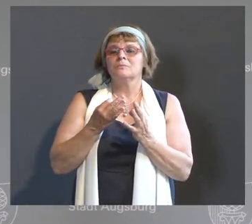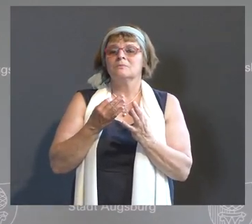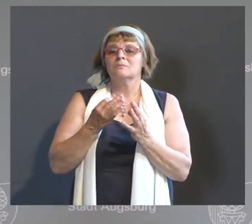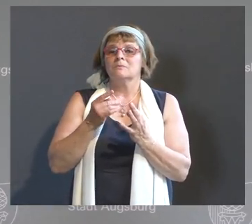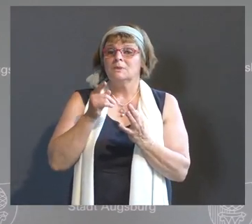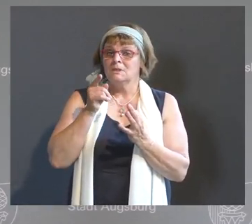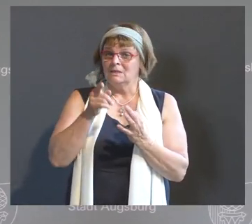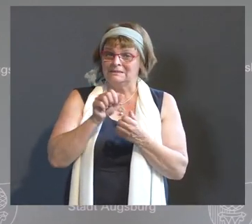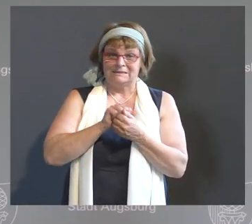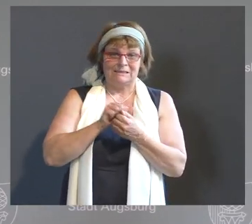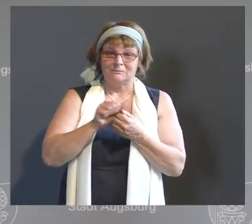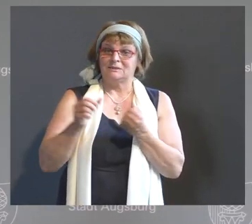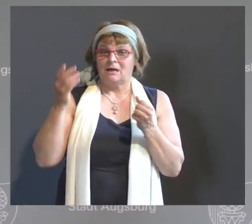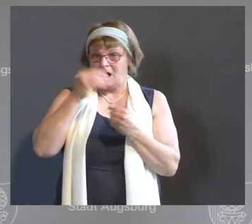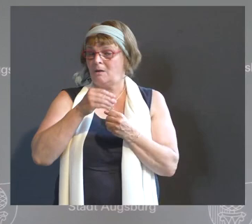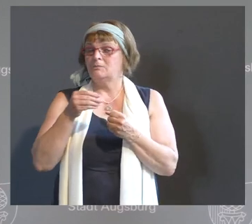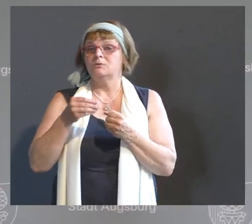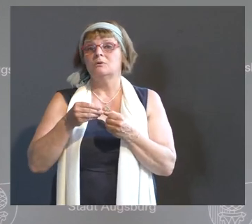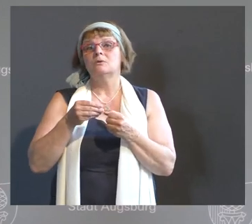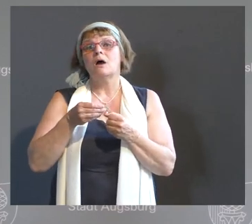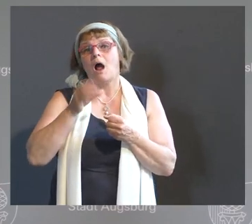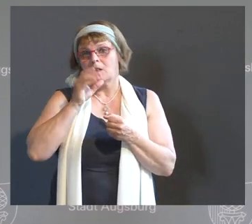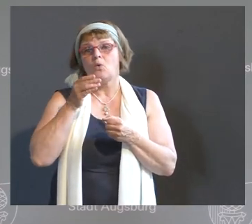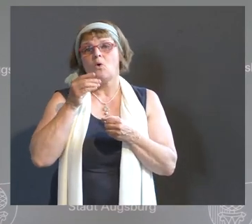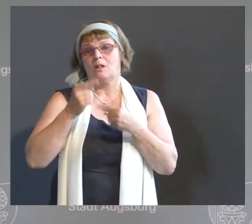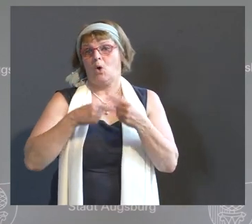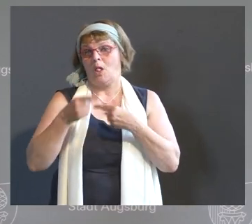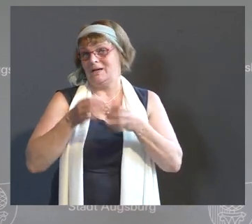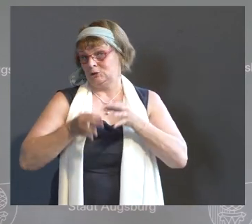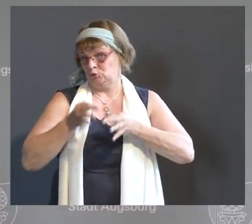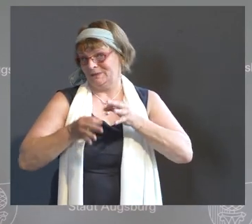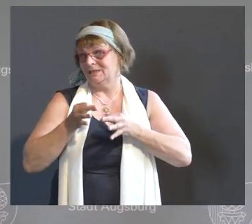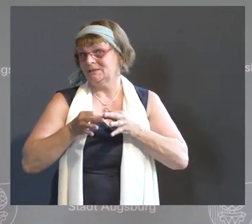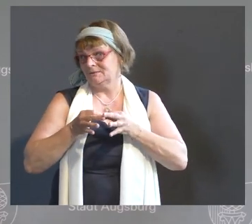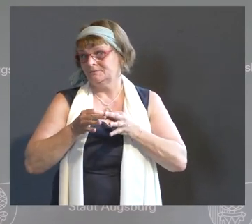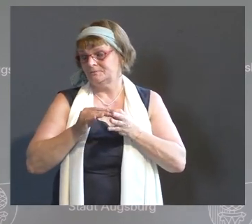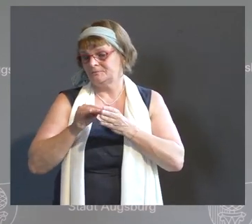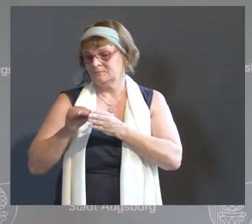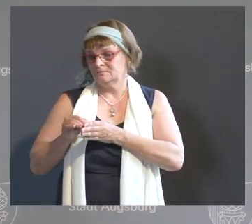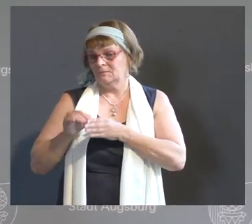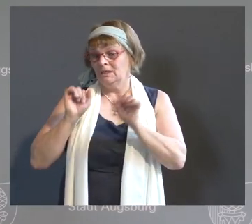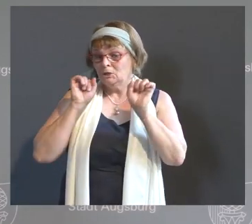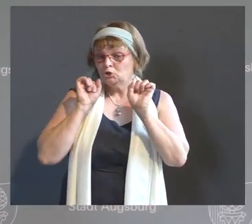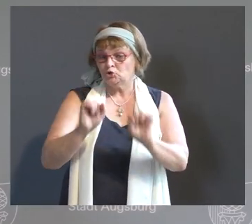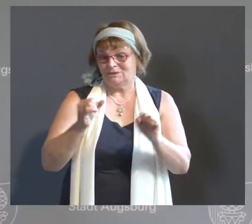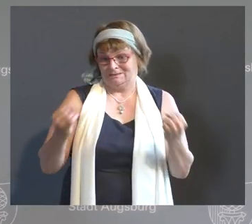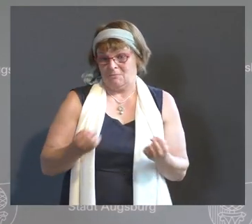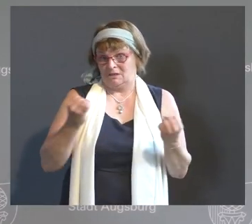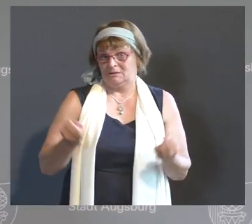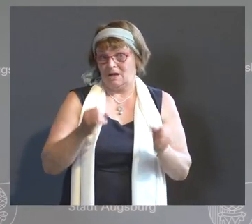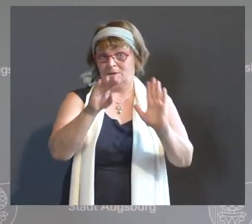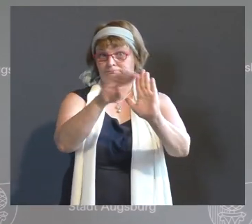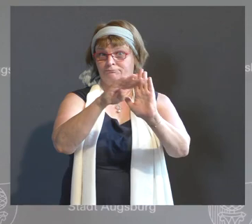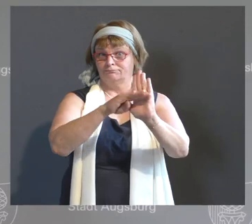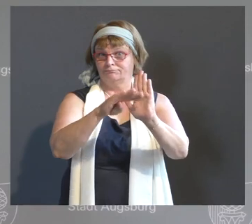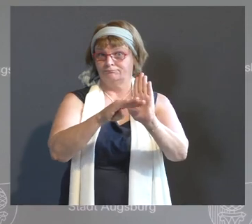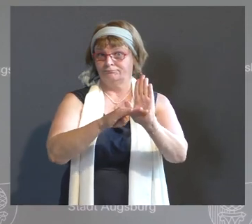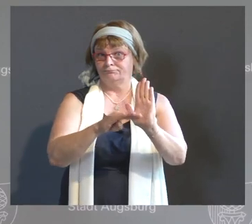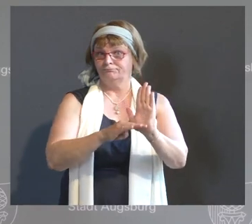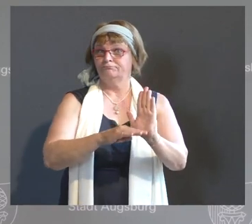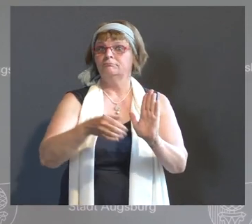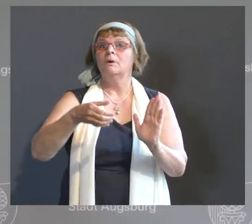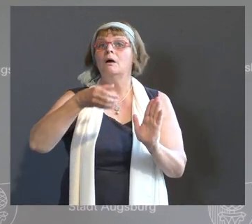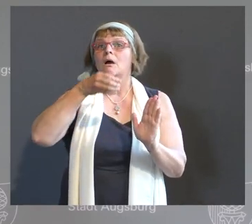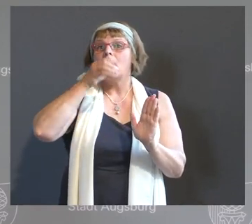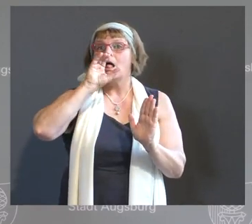am Samstagabend war. Wir werden, was die Infektionsschutzmaßnahmenverordnung ausdrücklich vorsieht, ein Alkoholkonsumverbot machen. Das